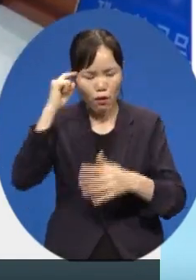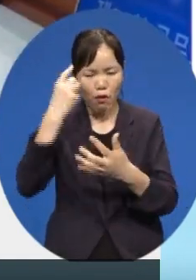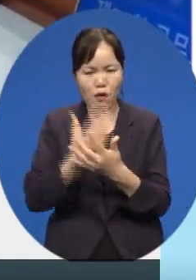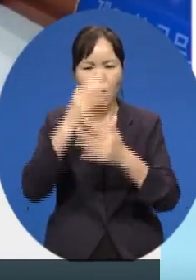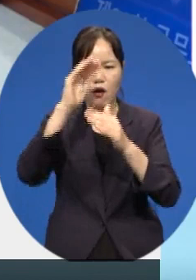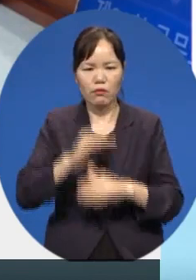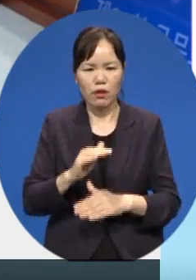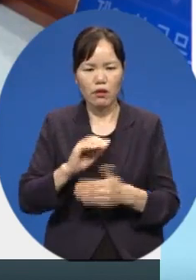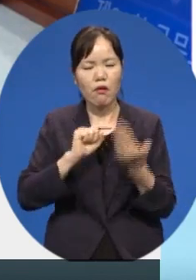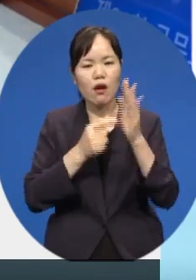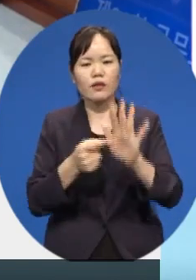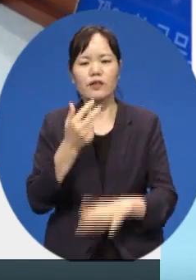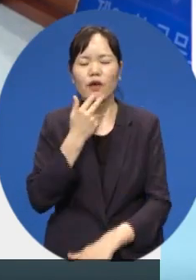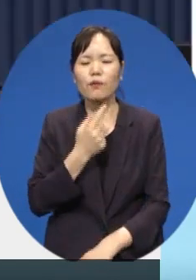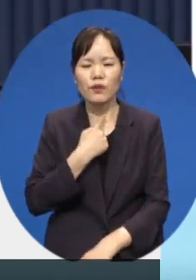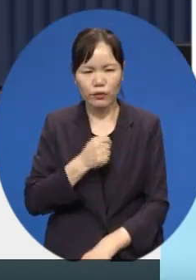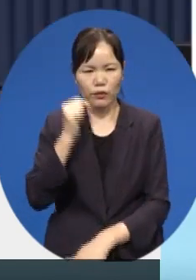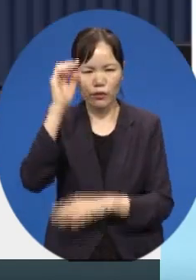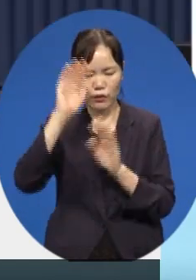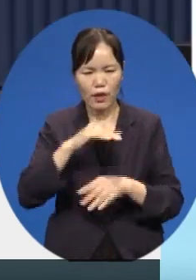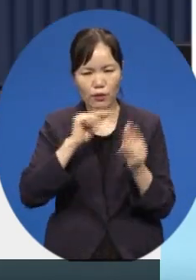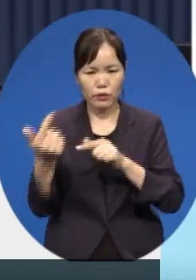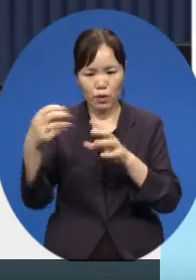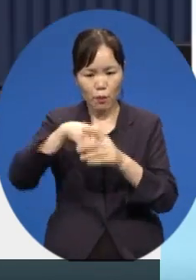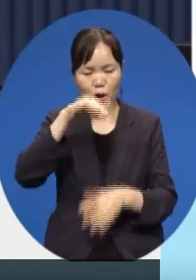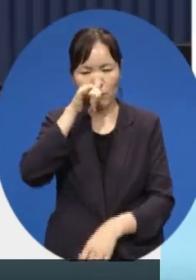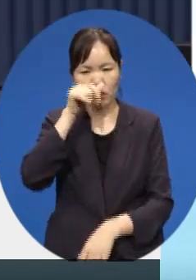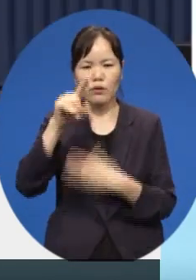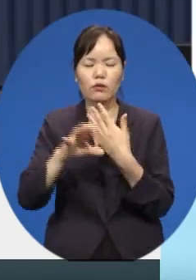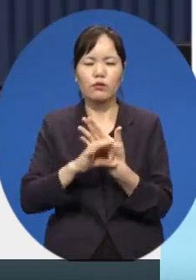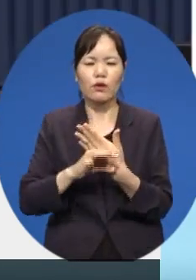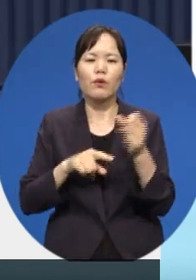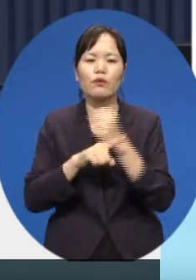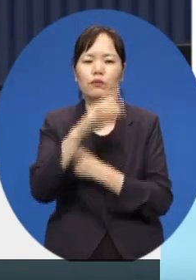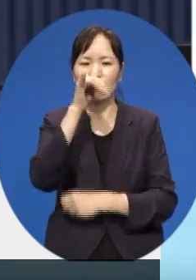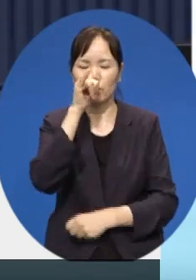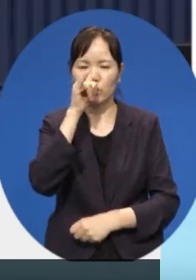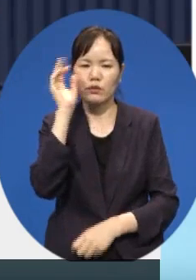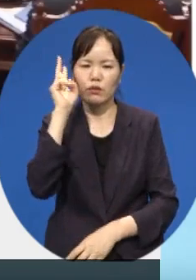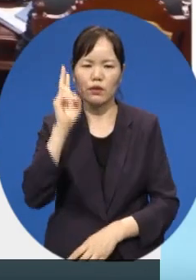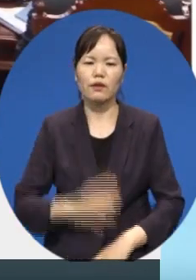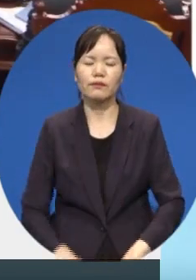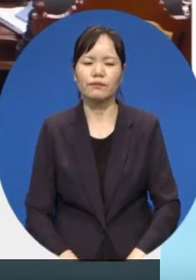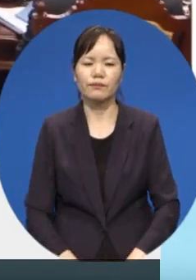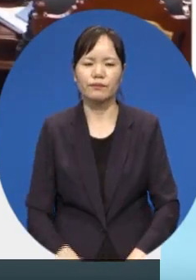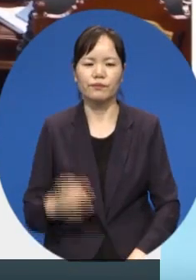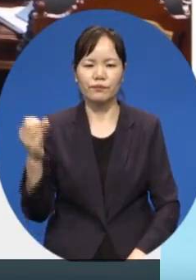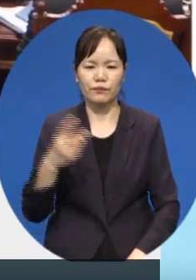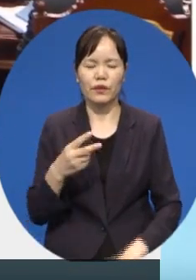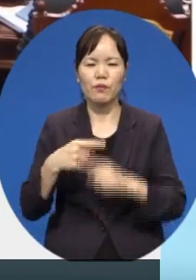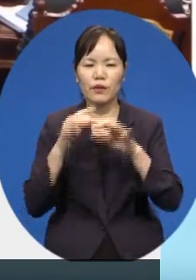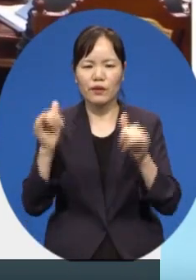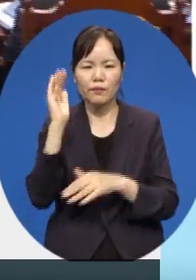내용, 전혀 알려지지 않았던 비사. 만약에 이런 게 들어 있다면은 굉장히 의미 있는 일이 될 수 있습니다. 또는 김대현 평론가